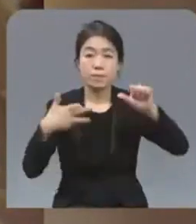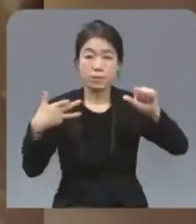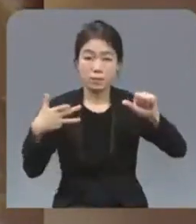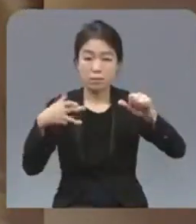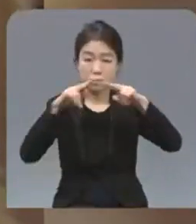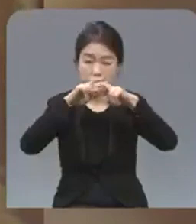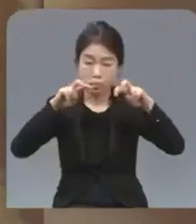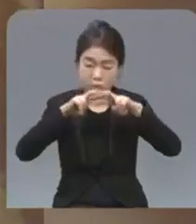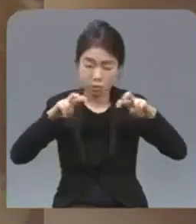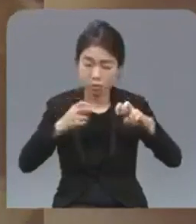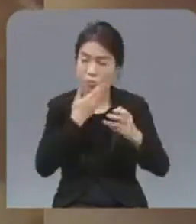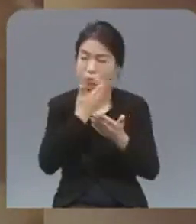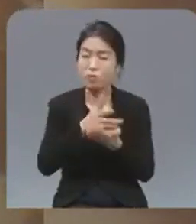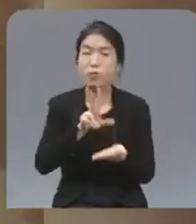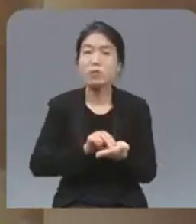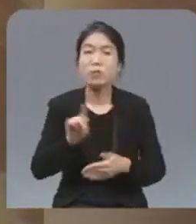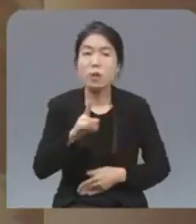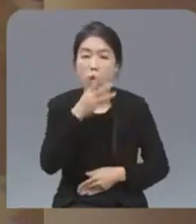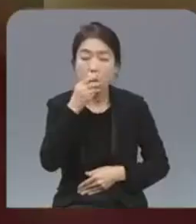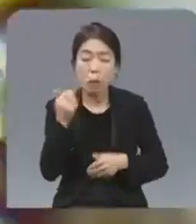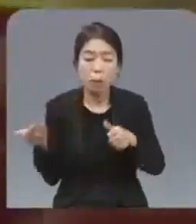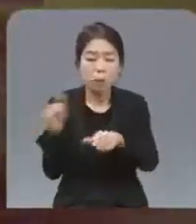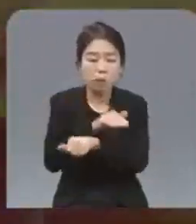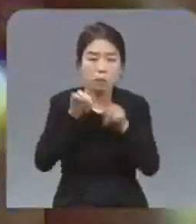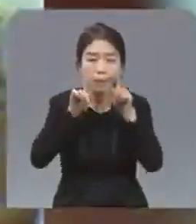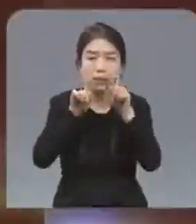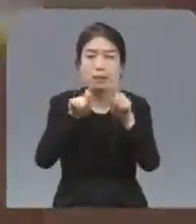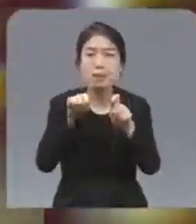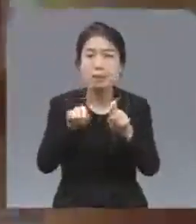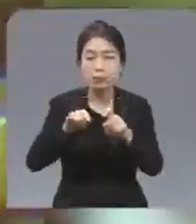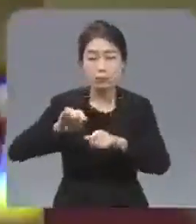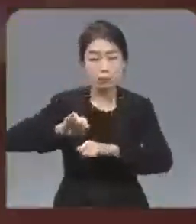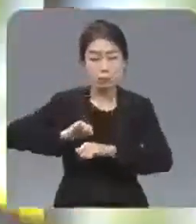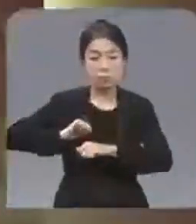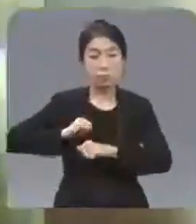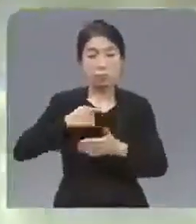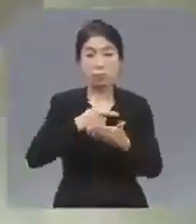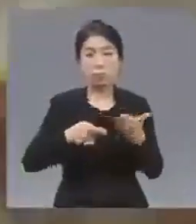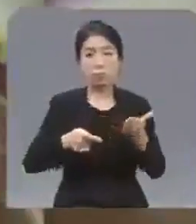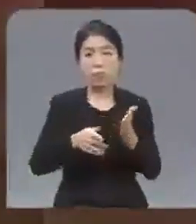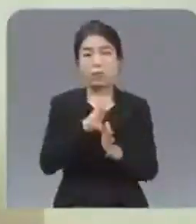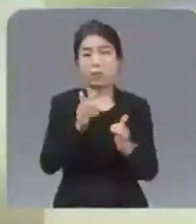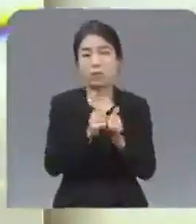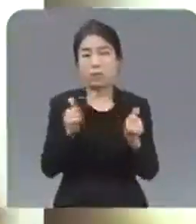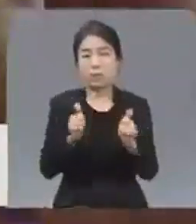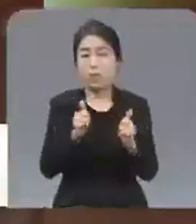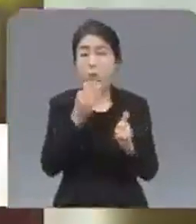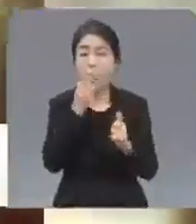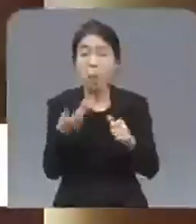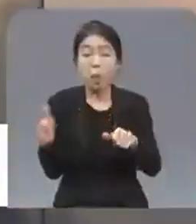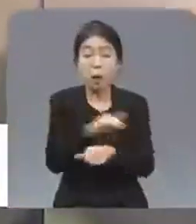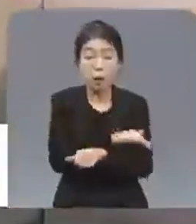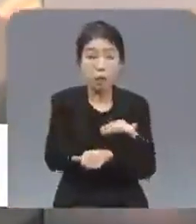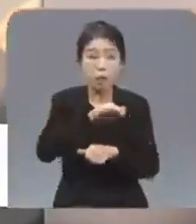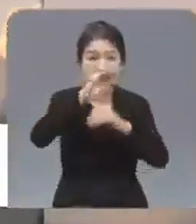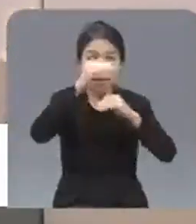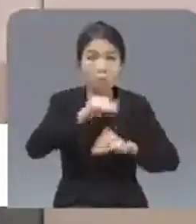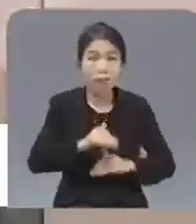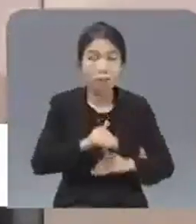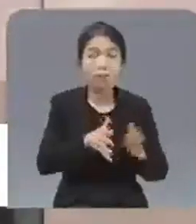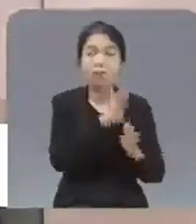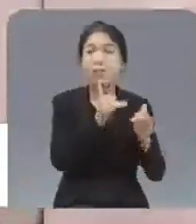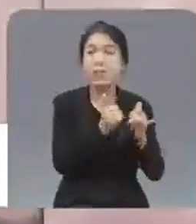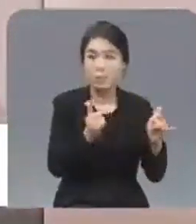5.18 진상규명의 핵심과제인 암매장 의혹 계엄군이 희생된 시민을 안내장했다는 증언은 광주시민들뿐 아니라